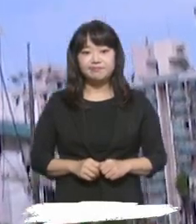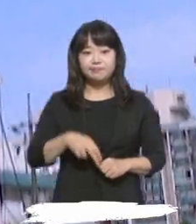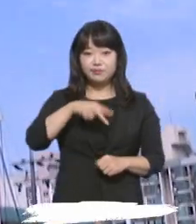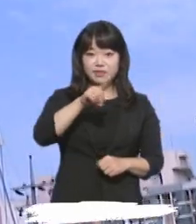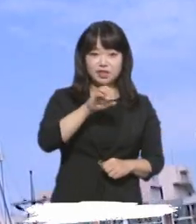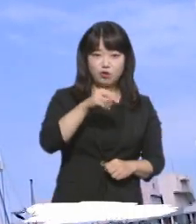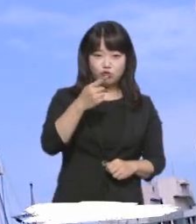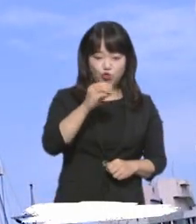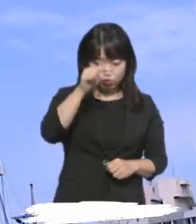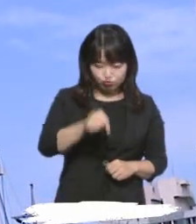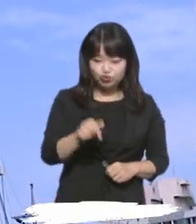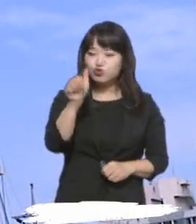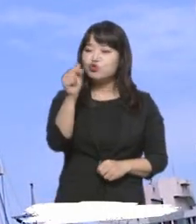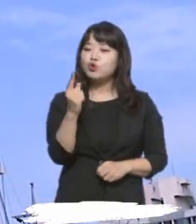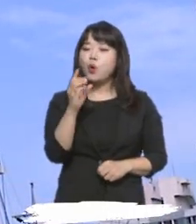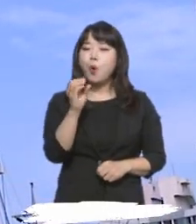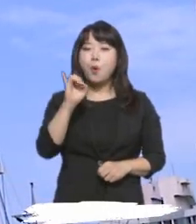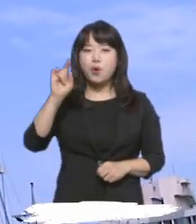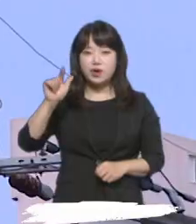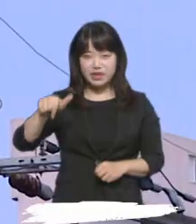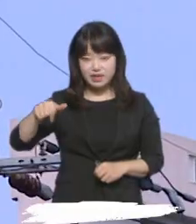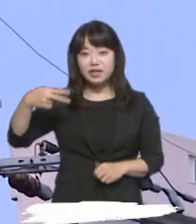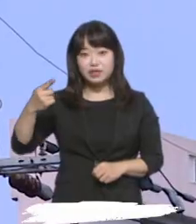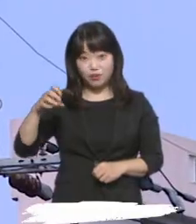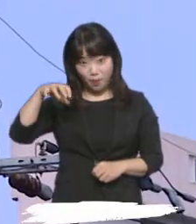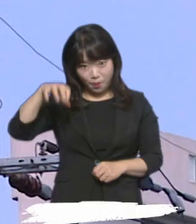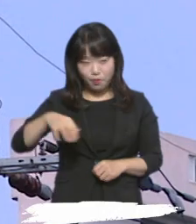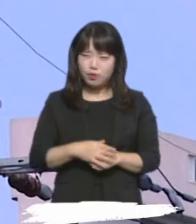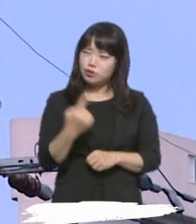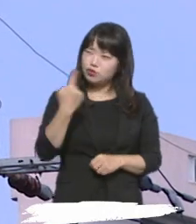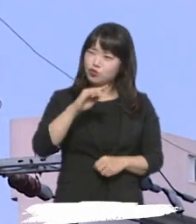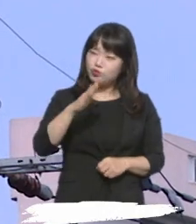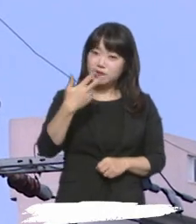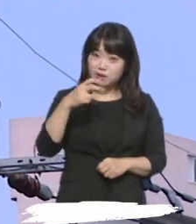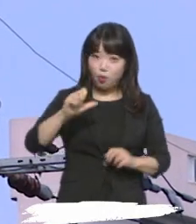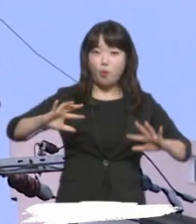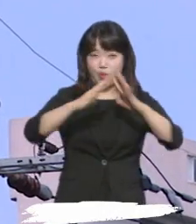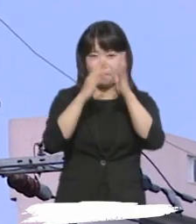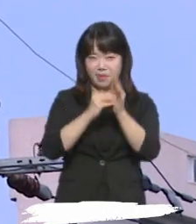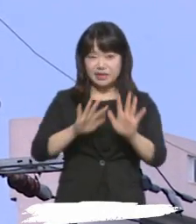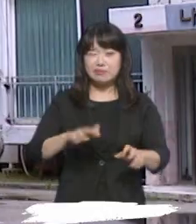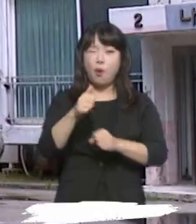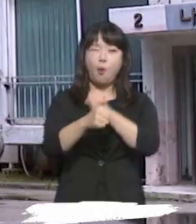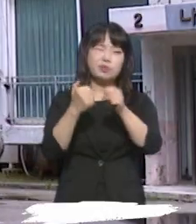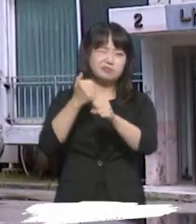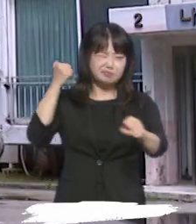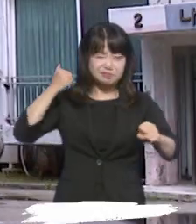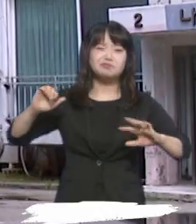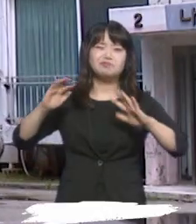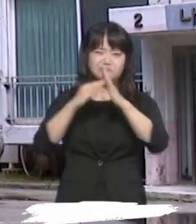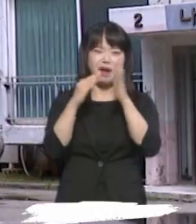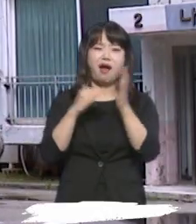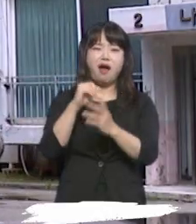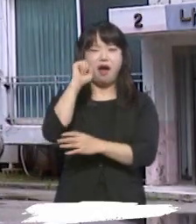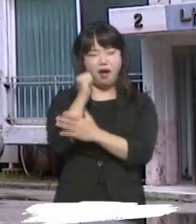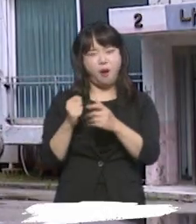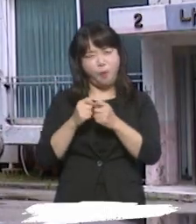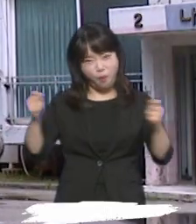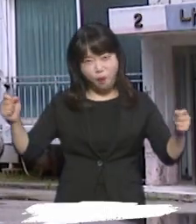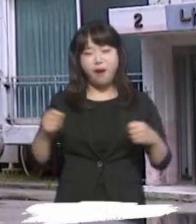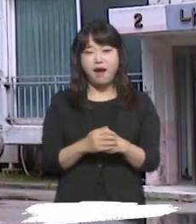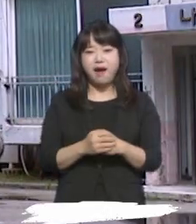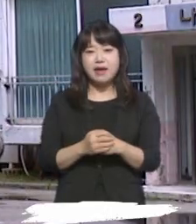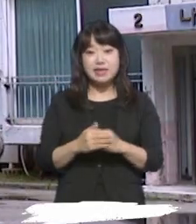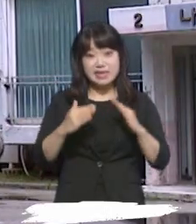성동구 홍익동에 위치한 한신아파트. 지난 1975년에 건립해 50년 된 아파트입니다. 건물은 낡을 대로